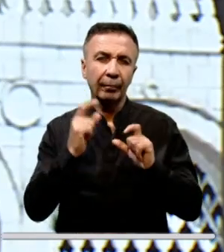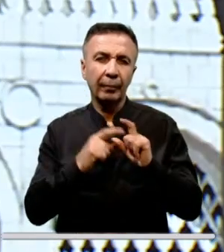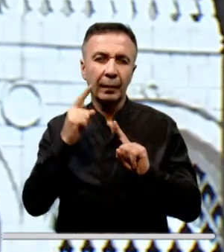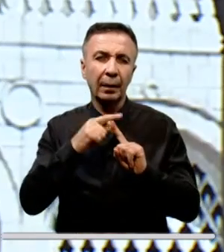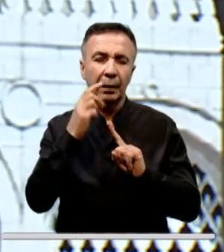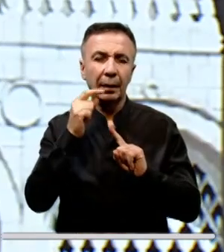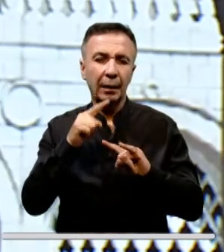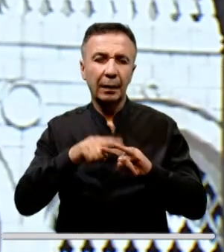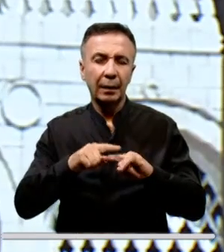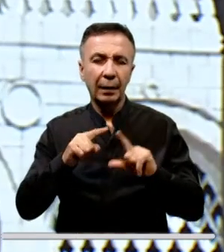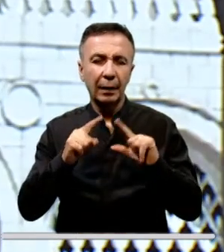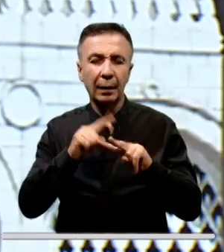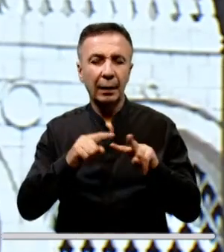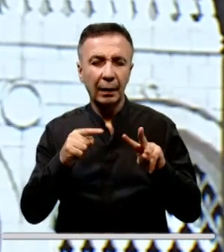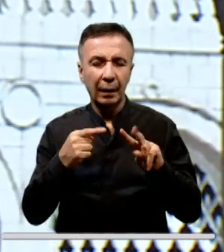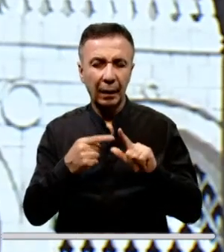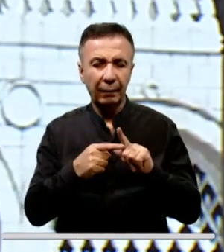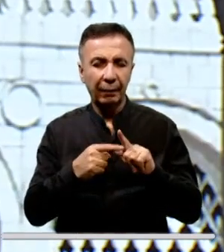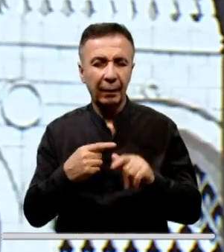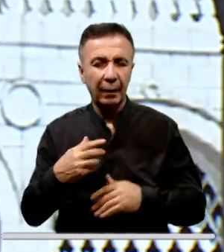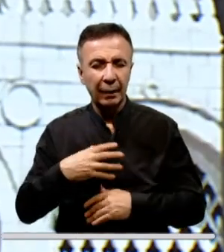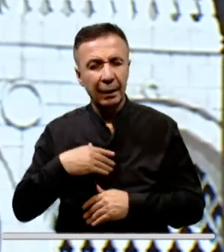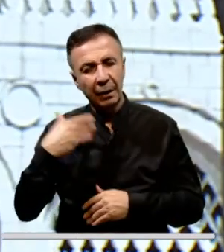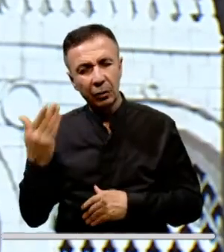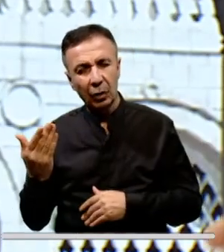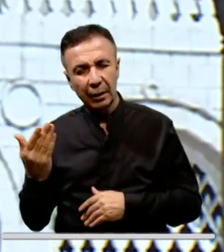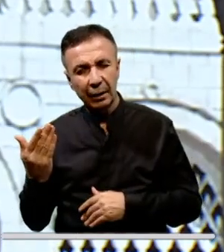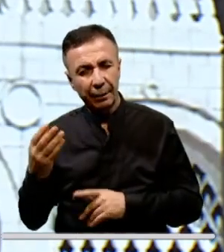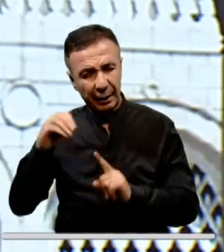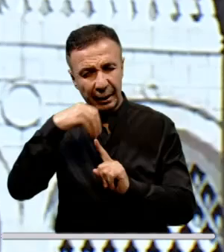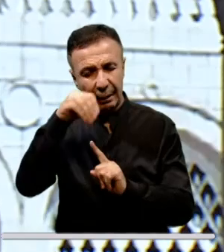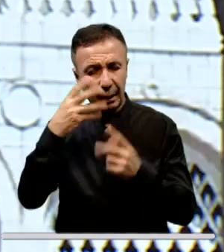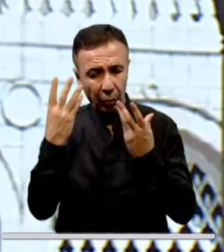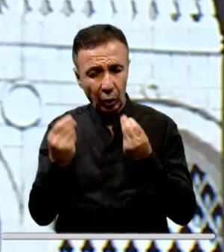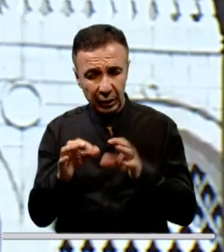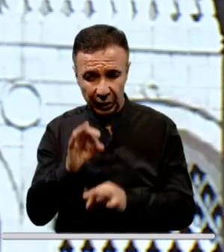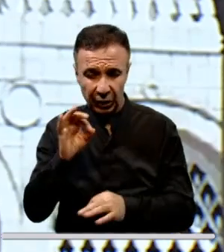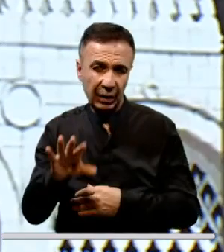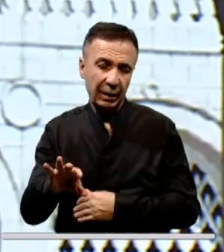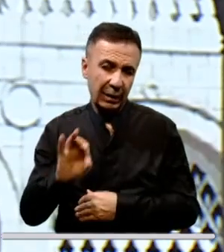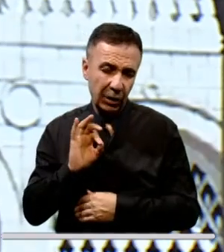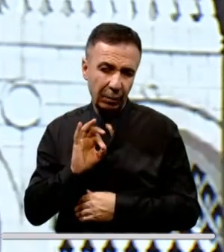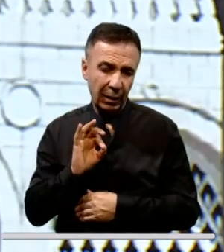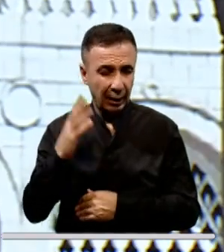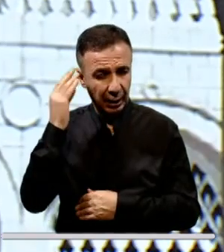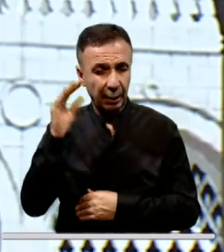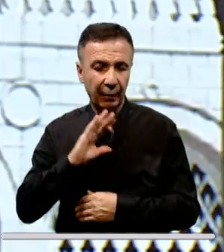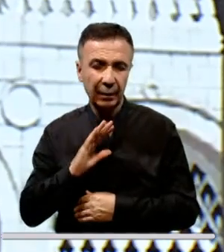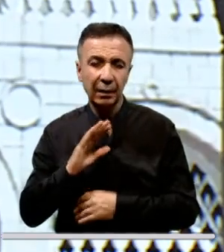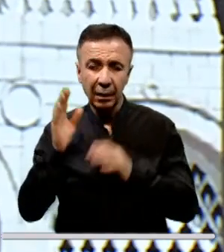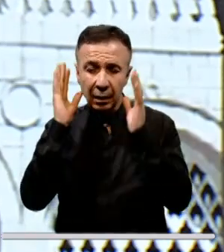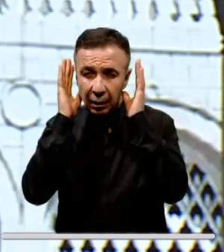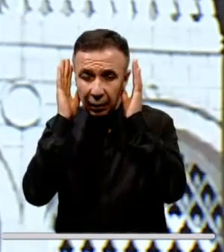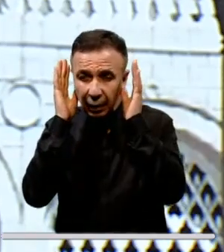yerine Halef seçme kendisinden sonra o işi yapacak birini seçme anlamına gelir Namazda